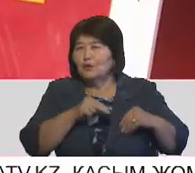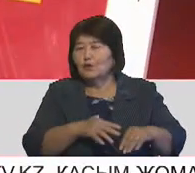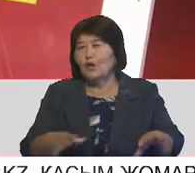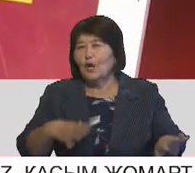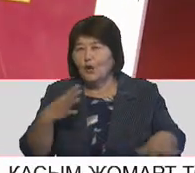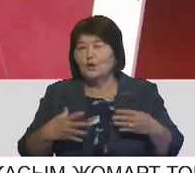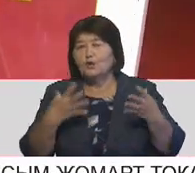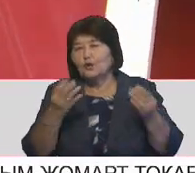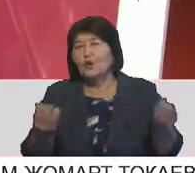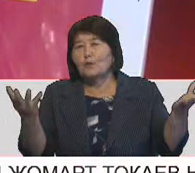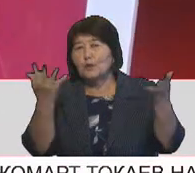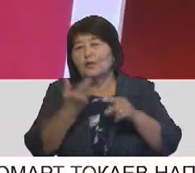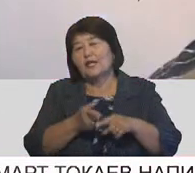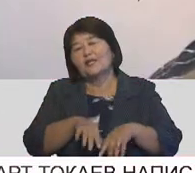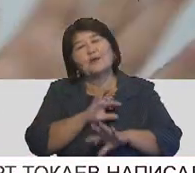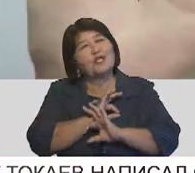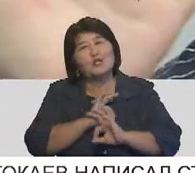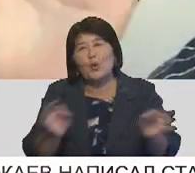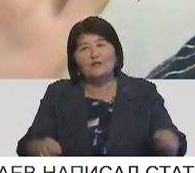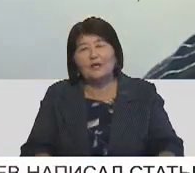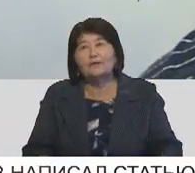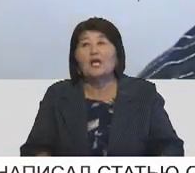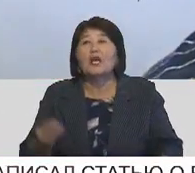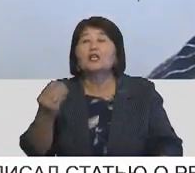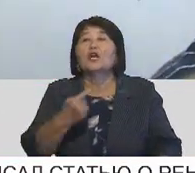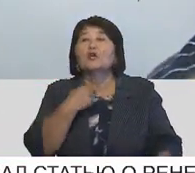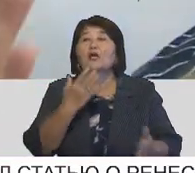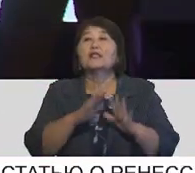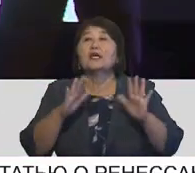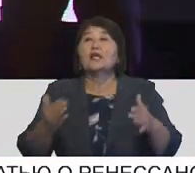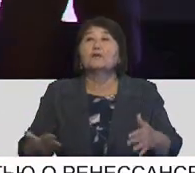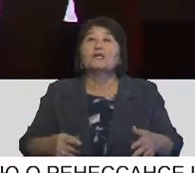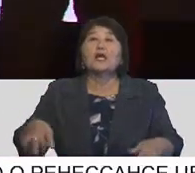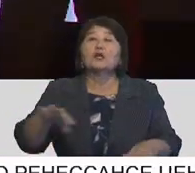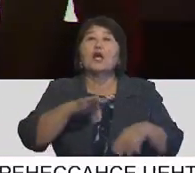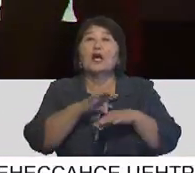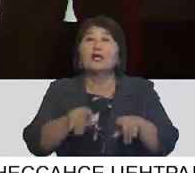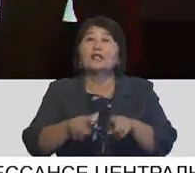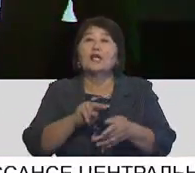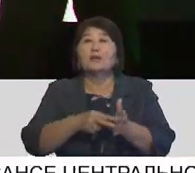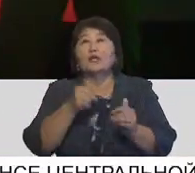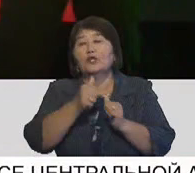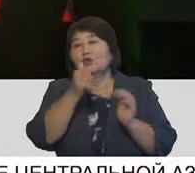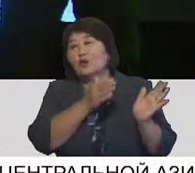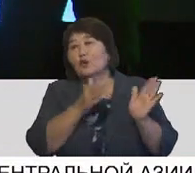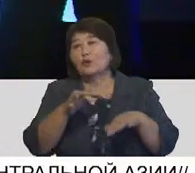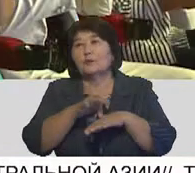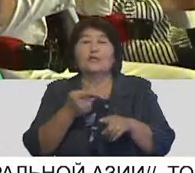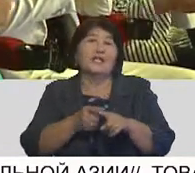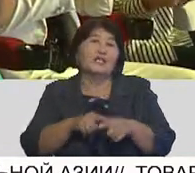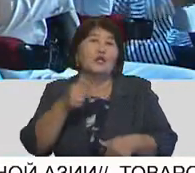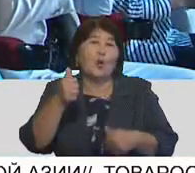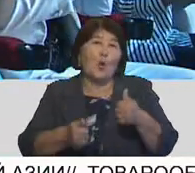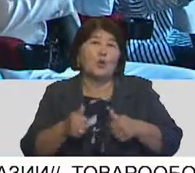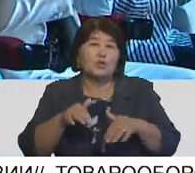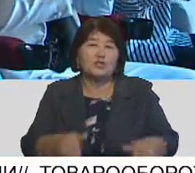Готовились и днем, и ночью. Это было здорово. Шиеле Даусы стал событием в жизни района. Организаторы планируют ежегодно проводить этот конкурс.